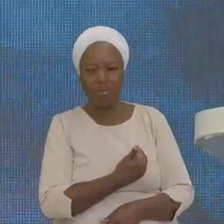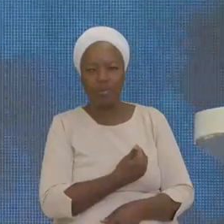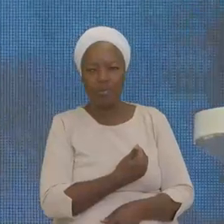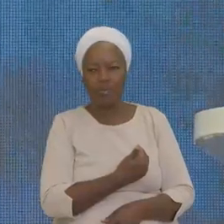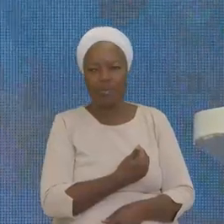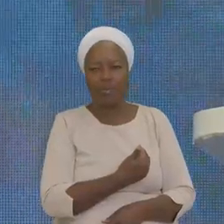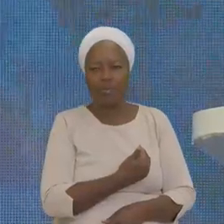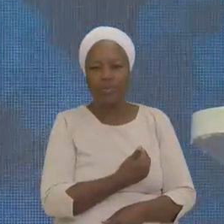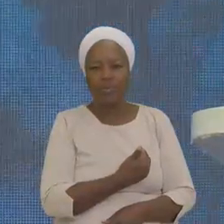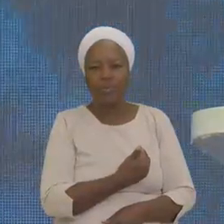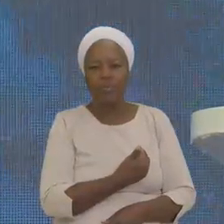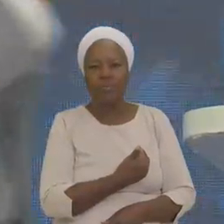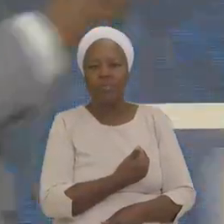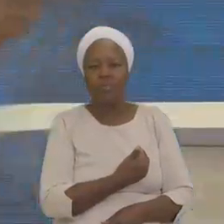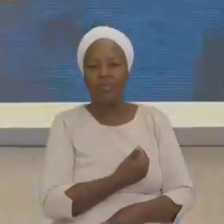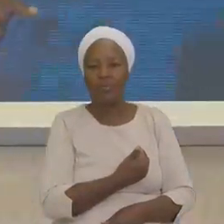avons, l'âme.